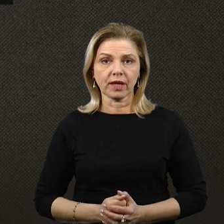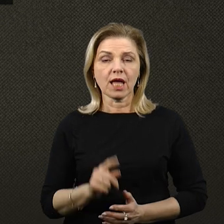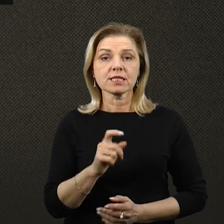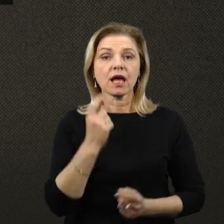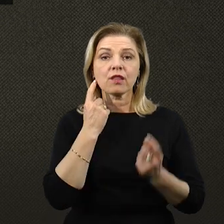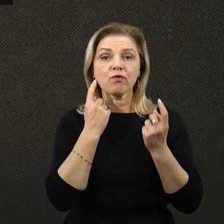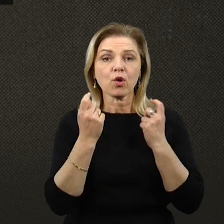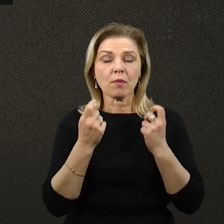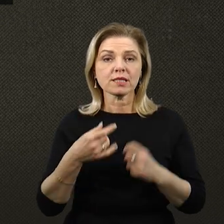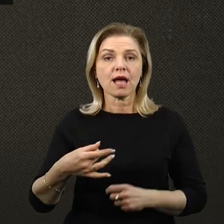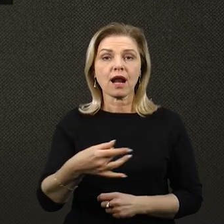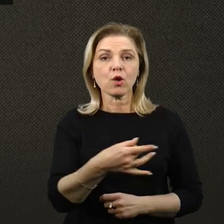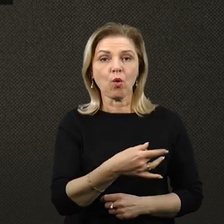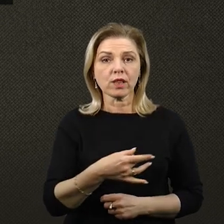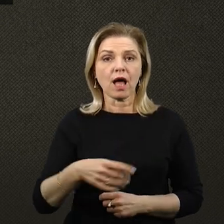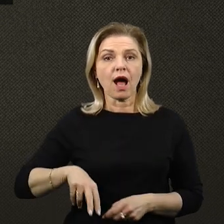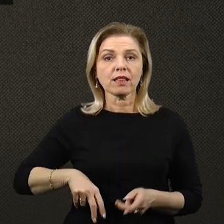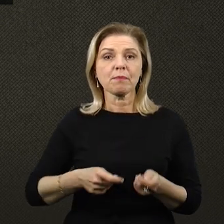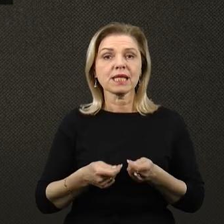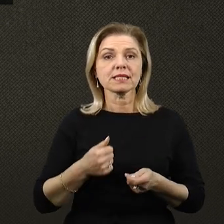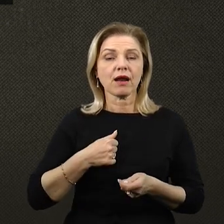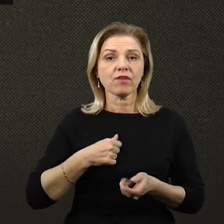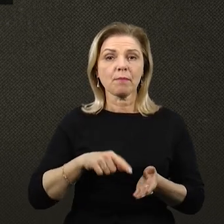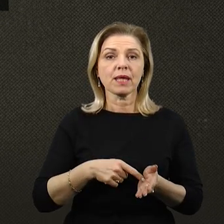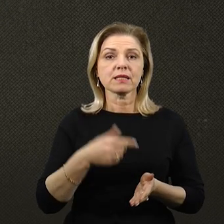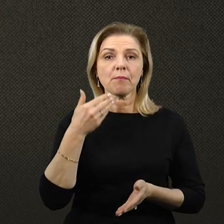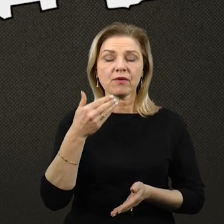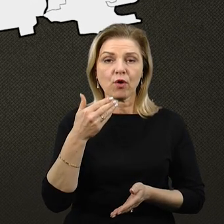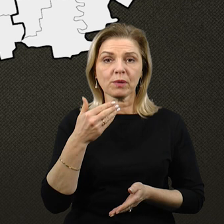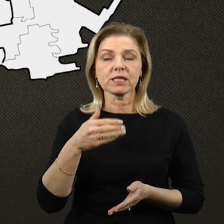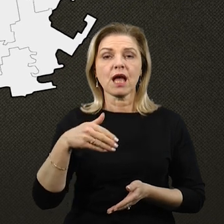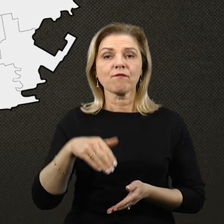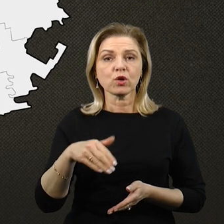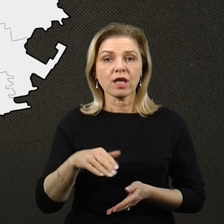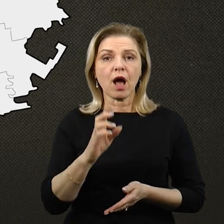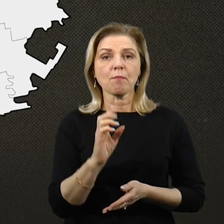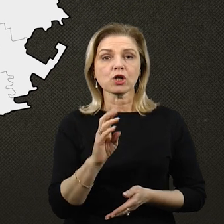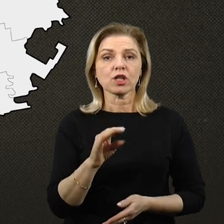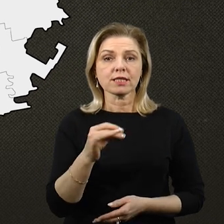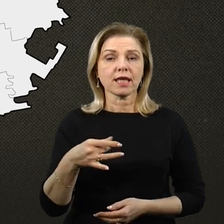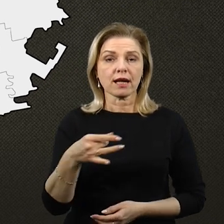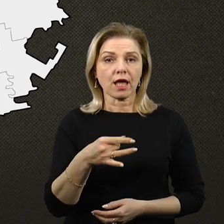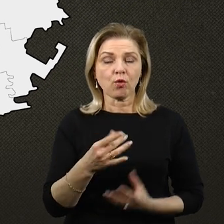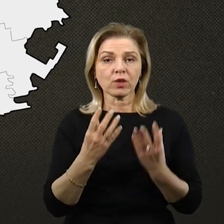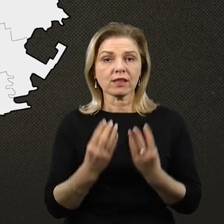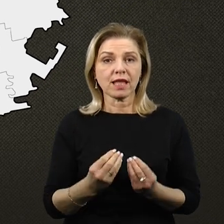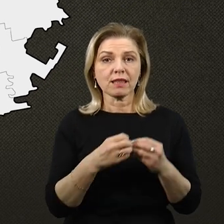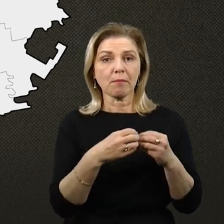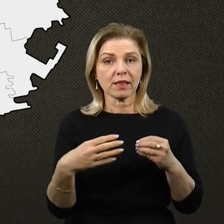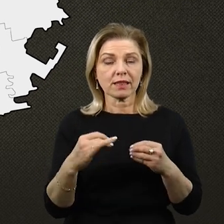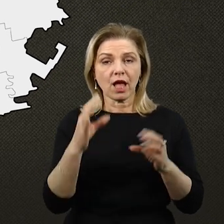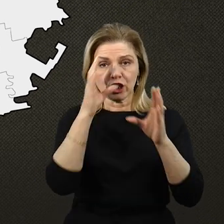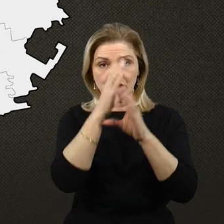інформацією районних військових адміністрацій у місті Миколаїв Первомайському вознесенському та баштанському районах день 15-го та ніч